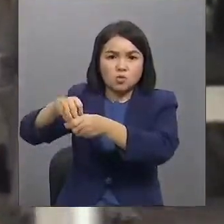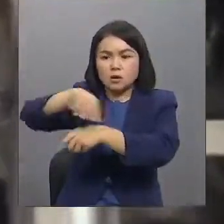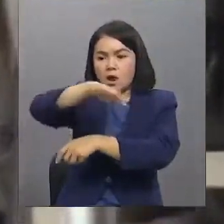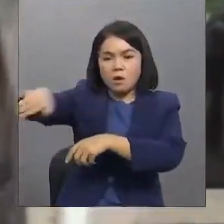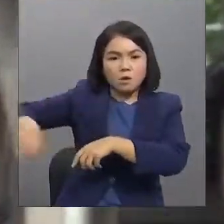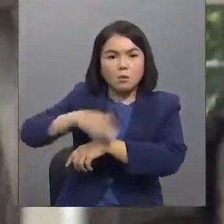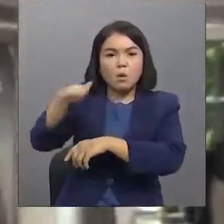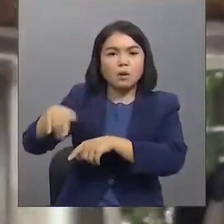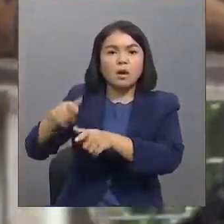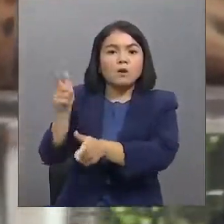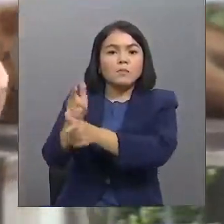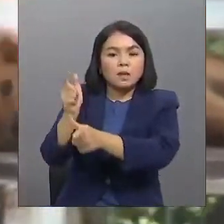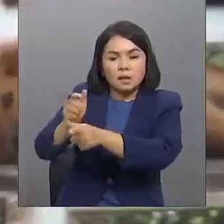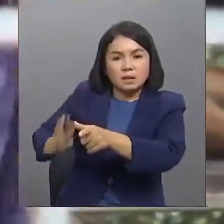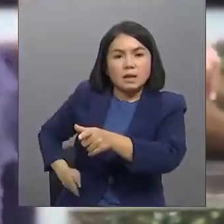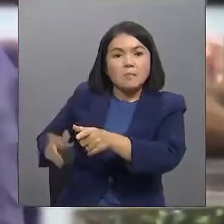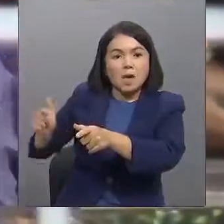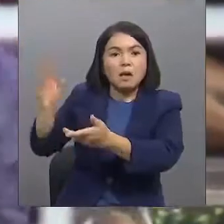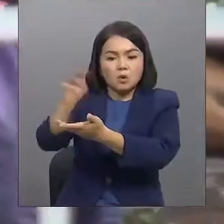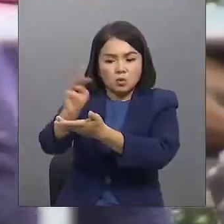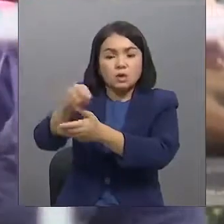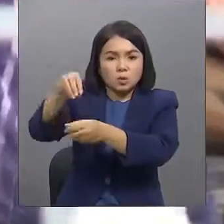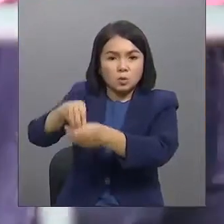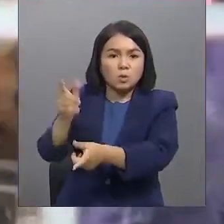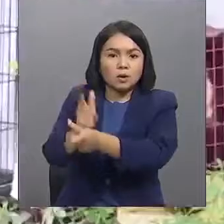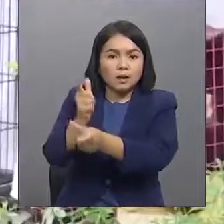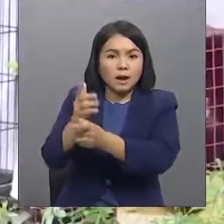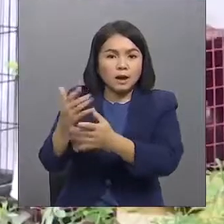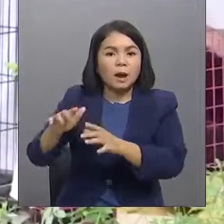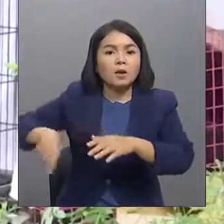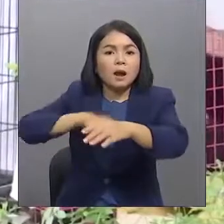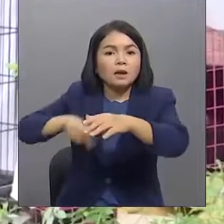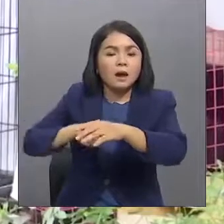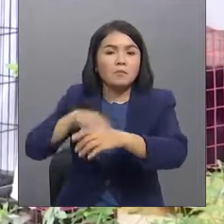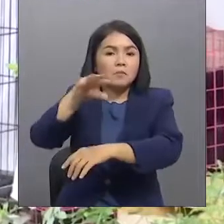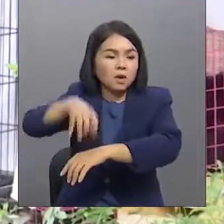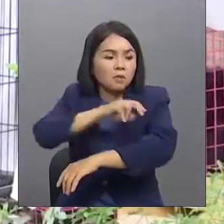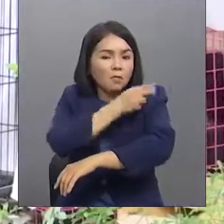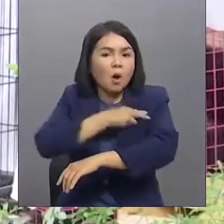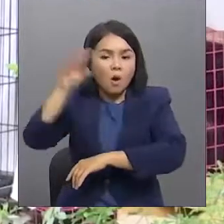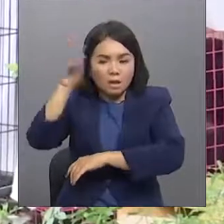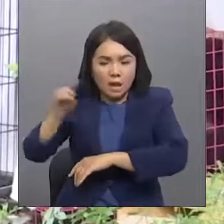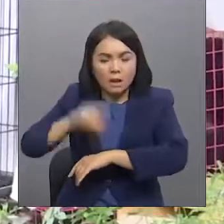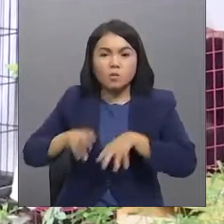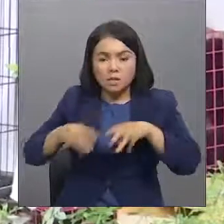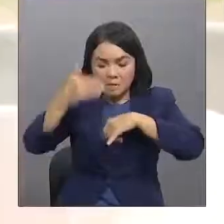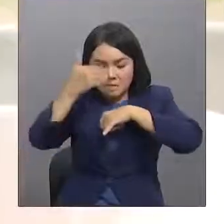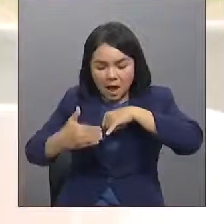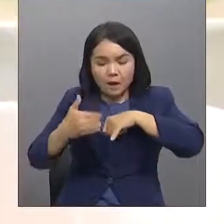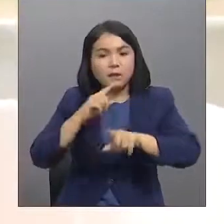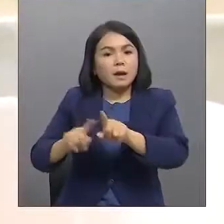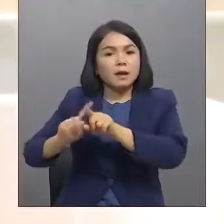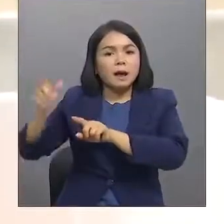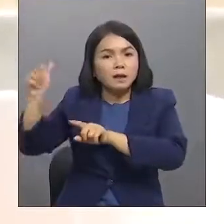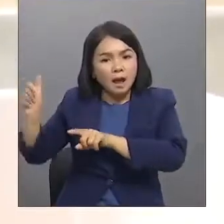ดบริเวณดังกล่าวไปไว้ที่มูลนิธิซึ่งภายในมีศูนย์พยาบาลที่สามารถใช้ผ่าตัดขนาดเล็กได้